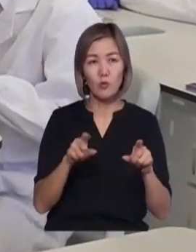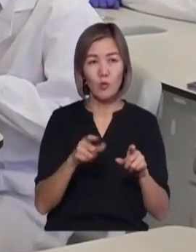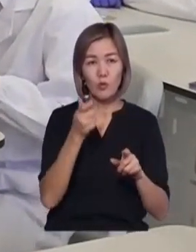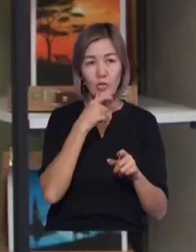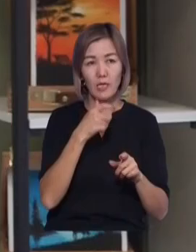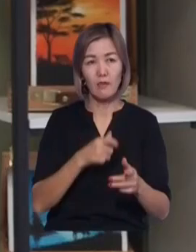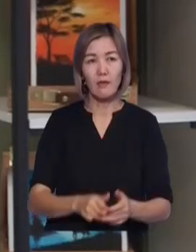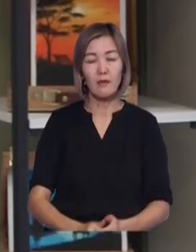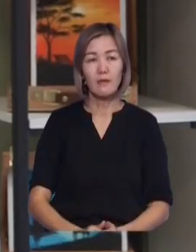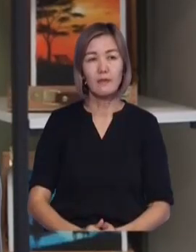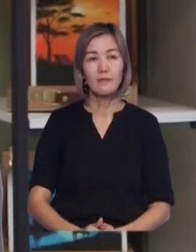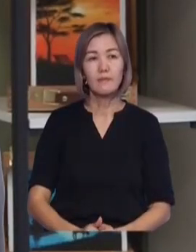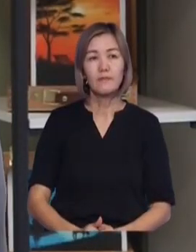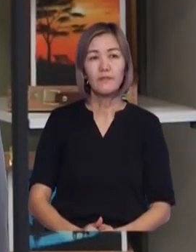Жаркента.